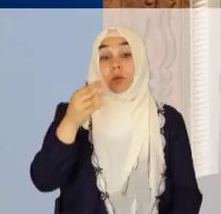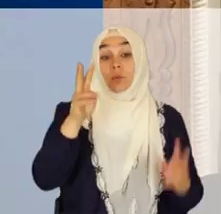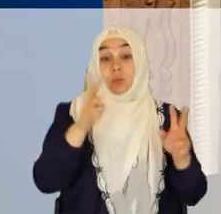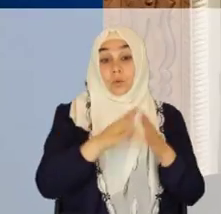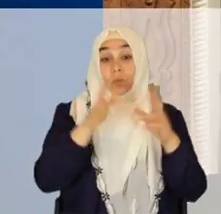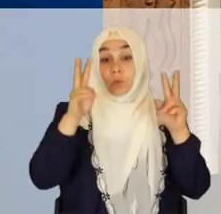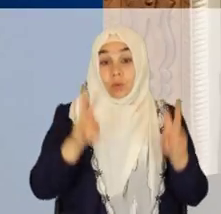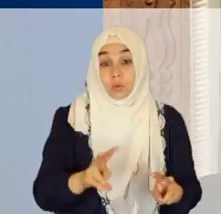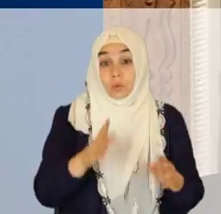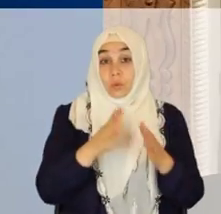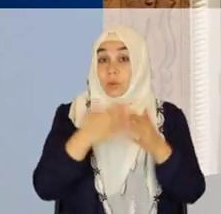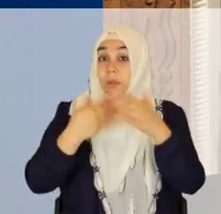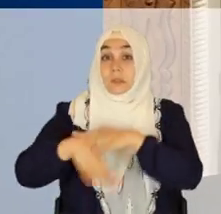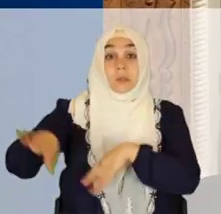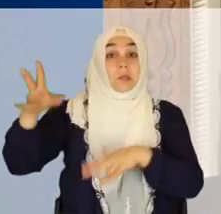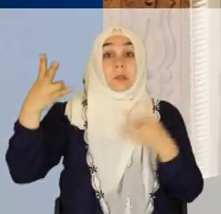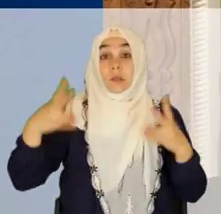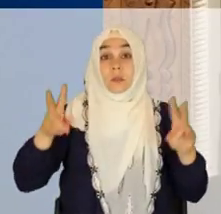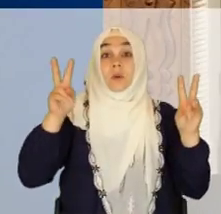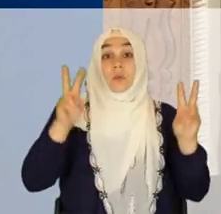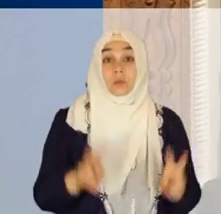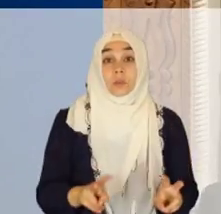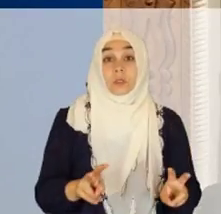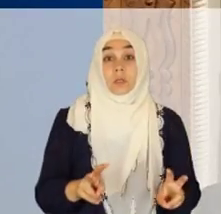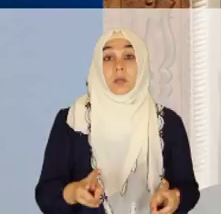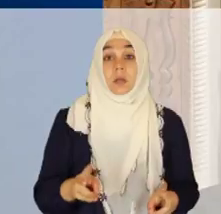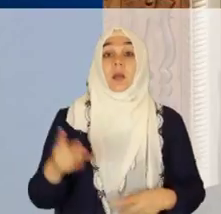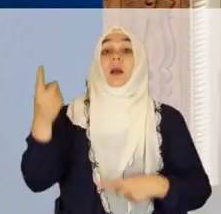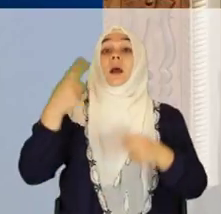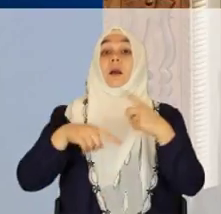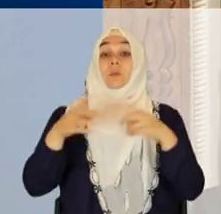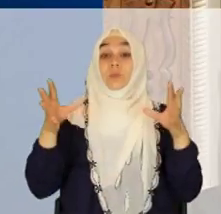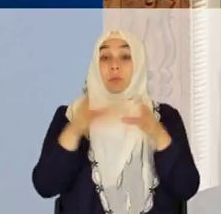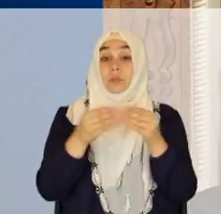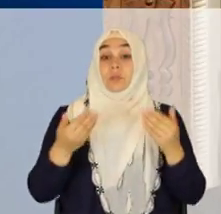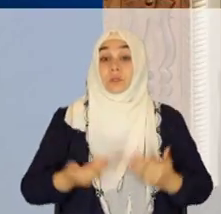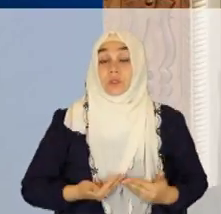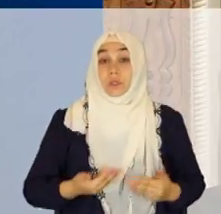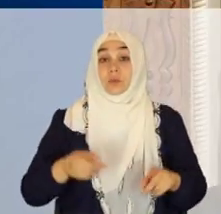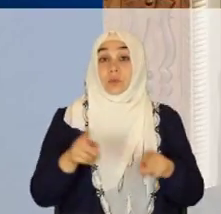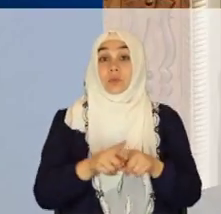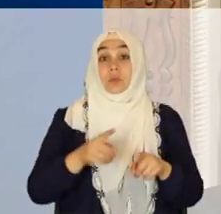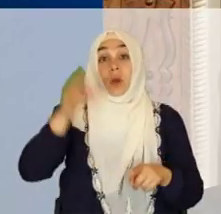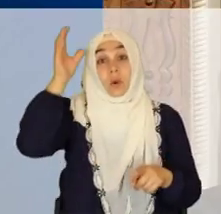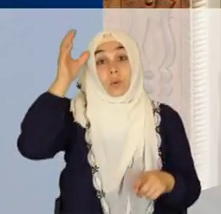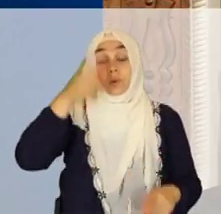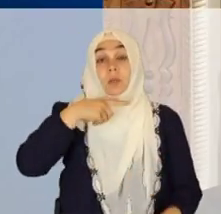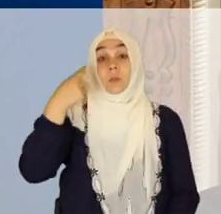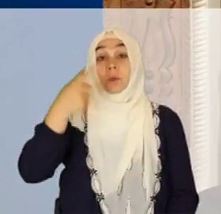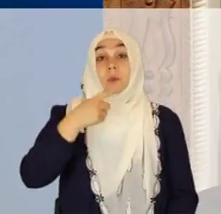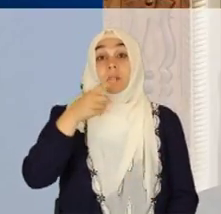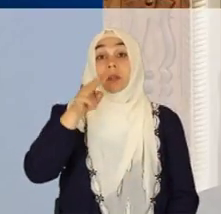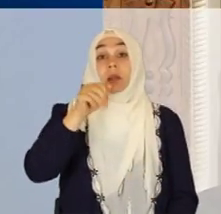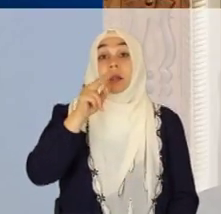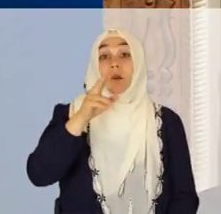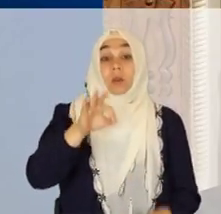Va uydan chiqmaslik kerak. Qaytish umidi bor. Shuning uchun ulamolar aytadiki,